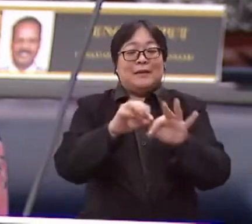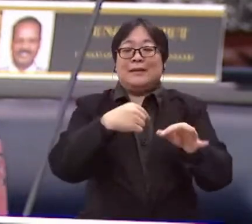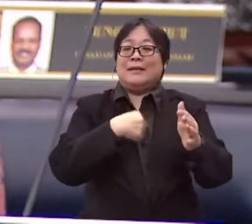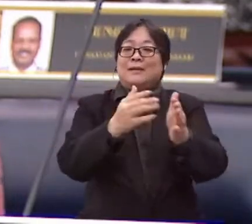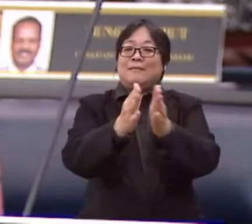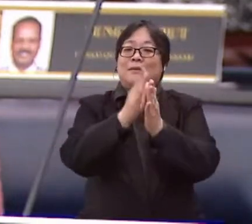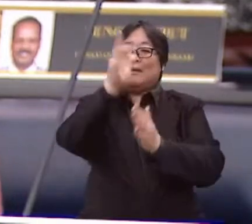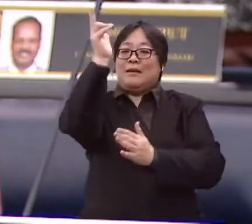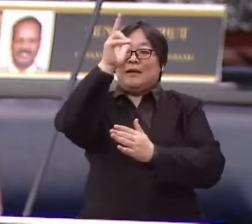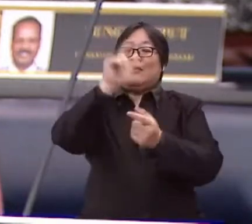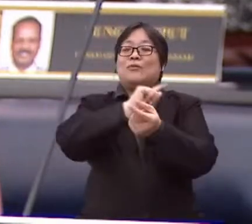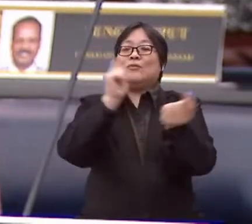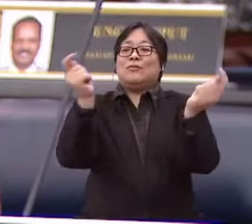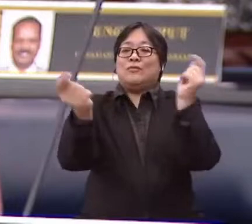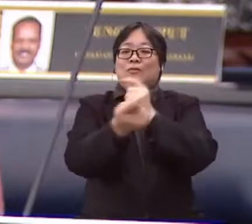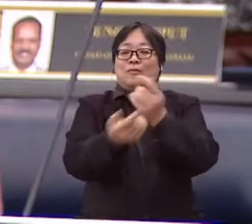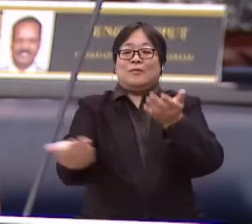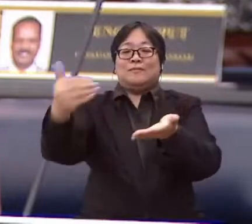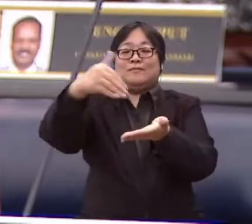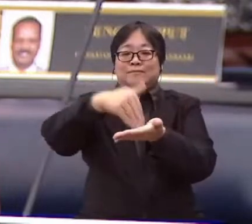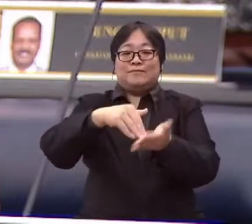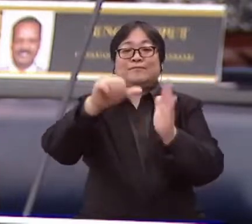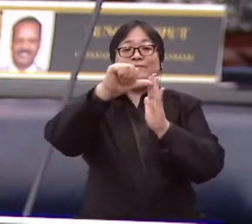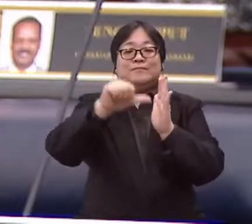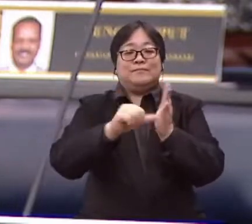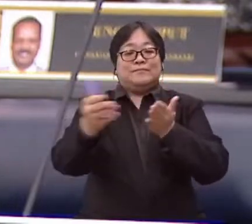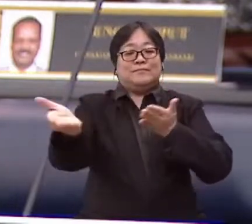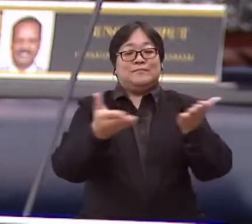kerajaan menggubahkan semula